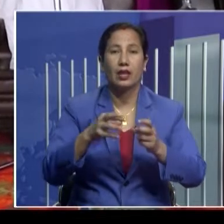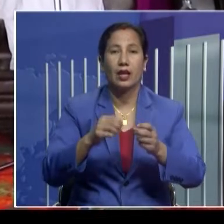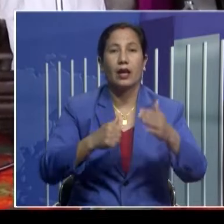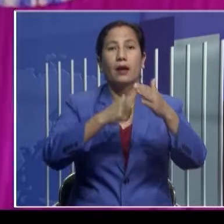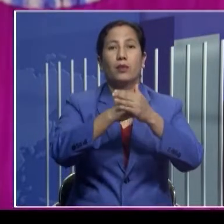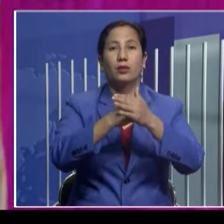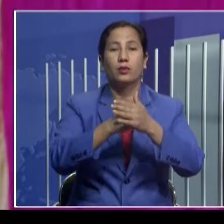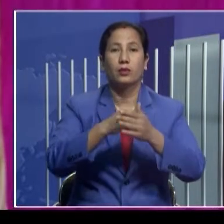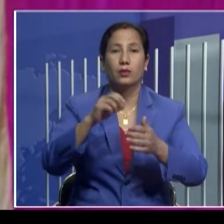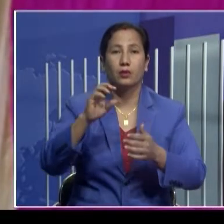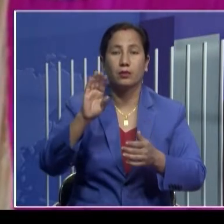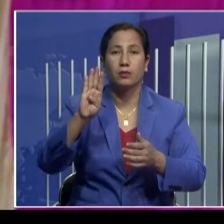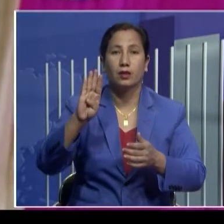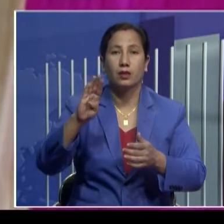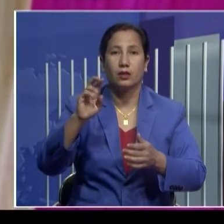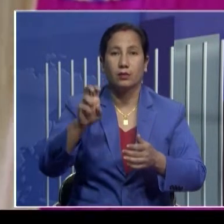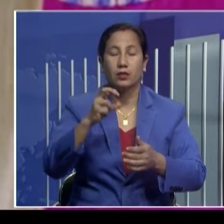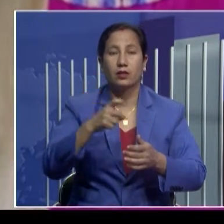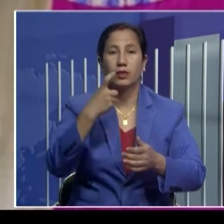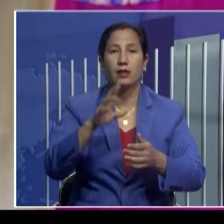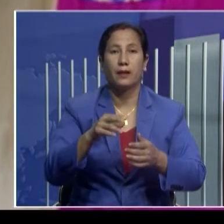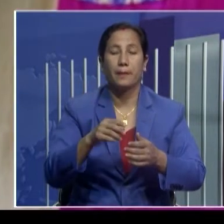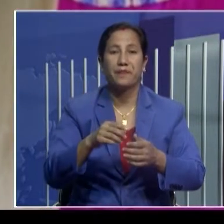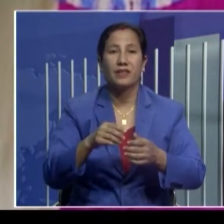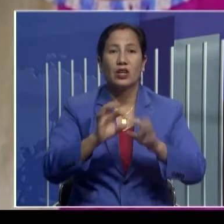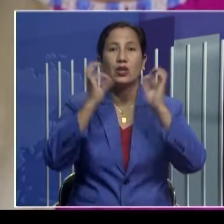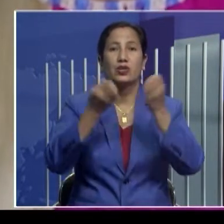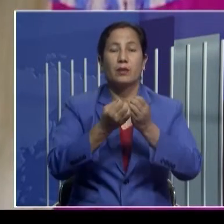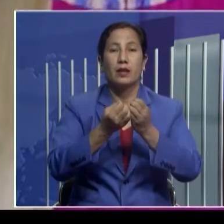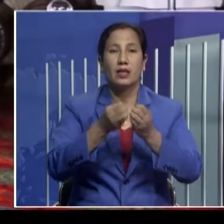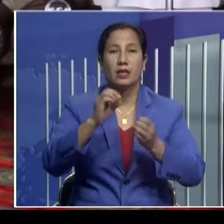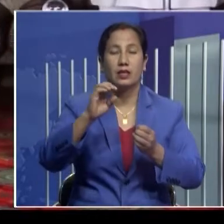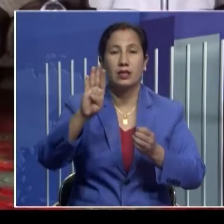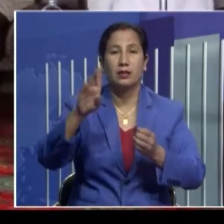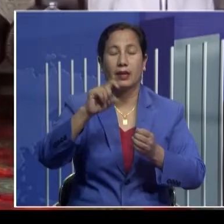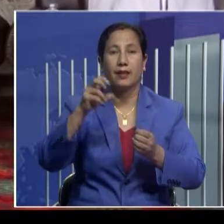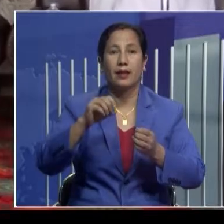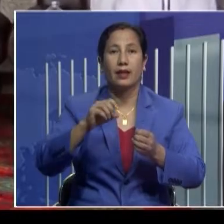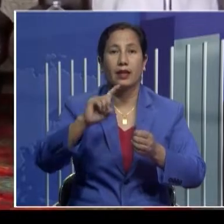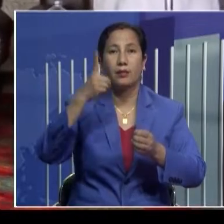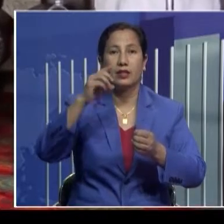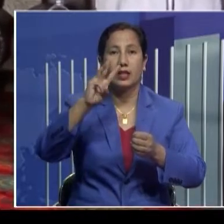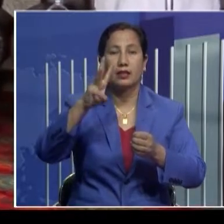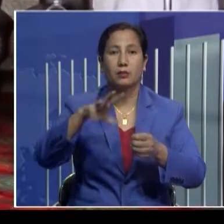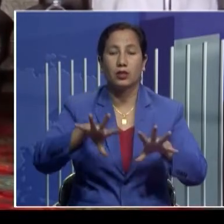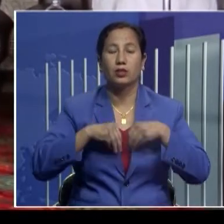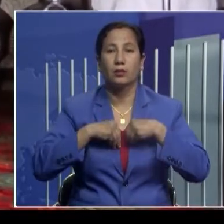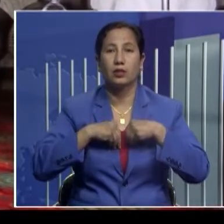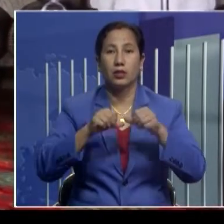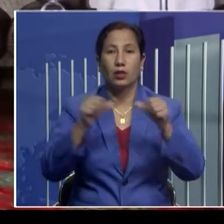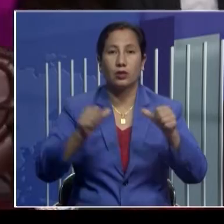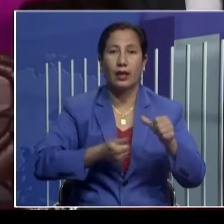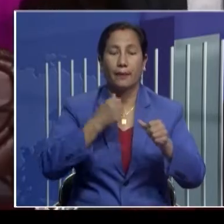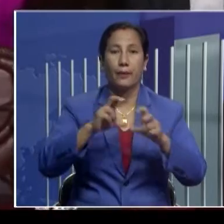सचेतक ठम्मर विष्टले बताउनुभयो। नेकपा एकीकृत समाजवादीले भने वैशाख 3 भएको सहमति अनुसार आफ्नो